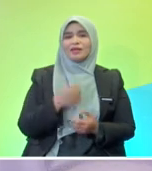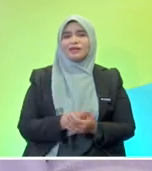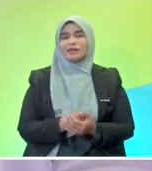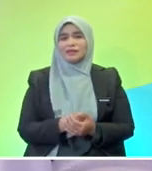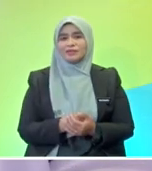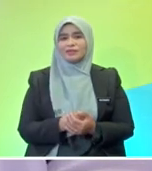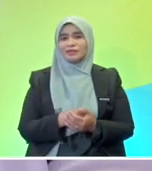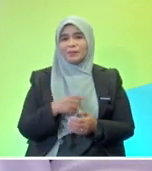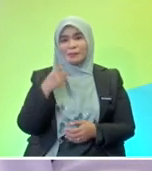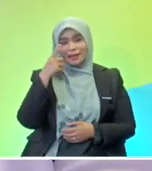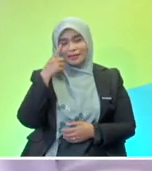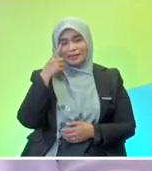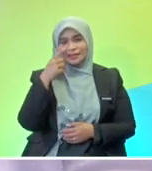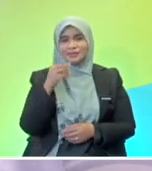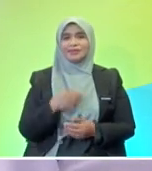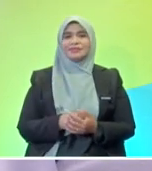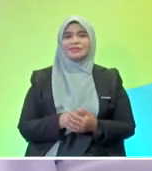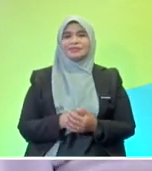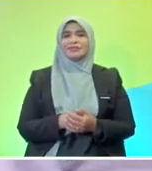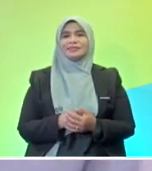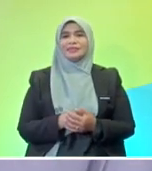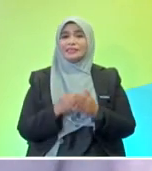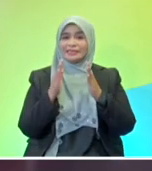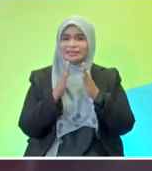dia ni. Tak nampak sangat. Okey,